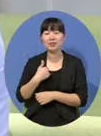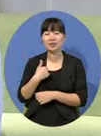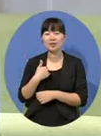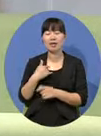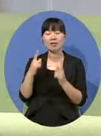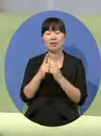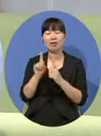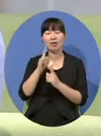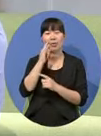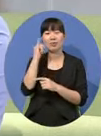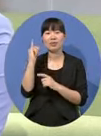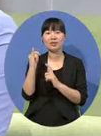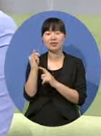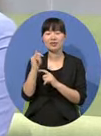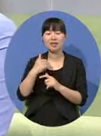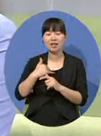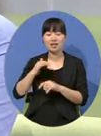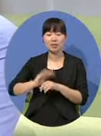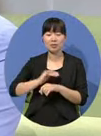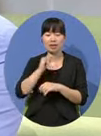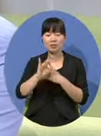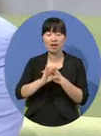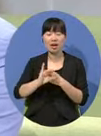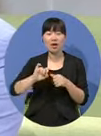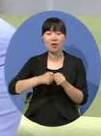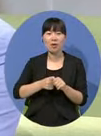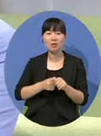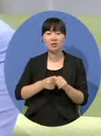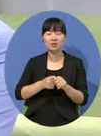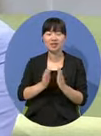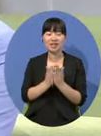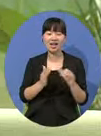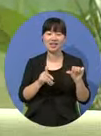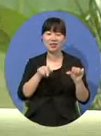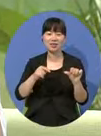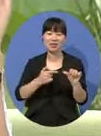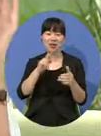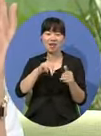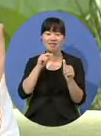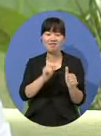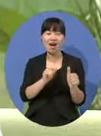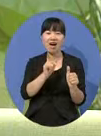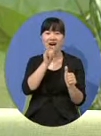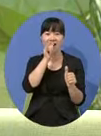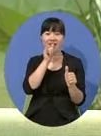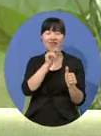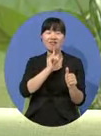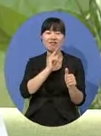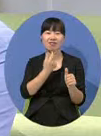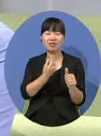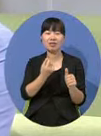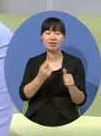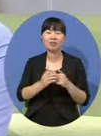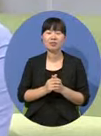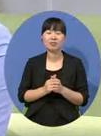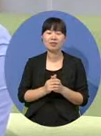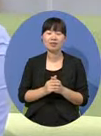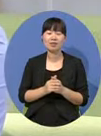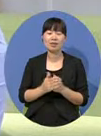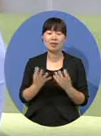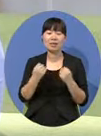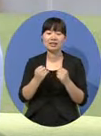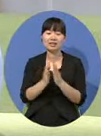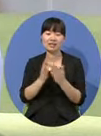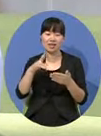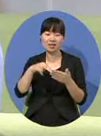어떤 어머님은 아이가 뭐 잘못하면 벌로 책 5권 읽게요. 어떻게 너무 싫겠다. 네. 그래서 이렇게 다독을 되게